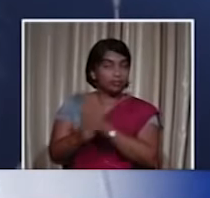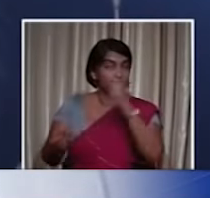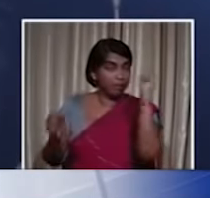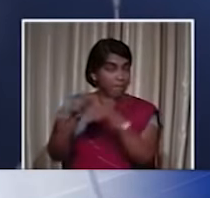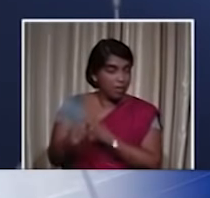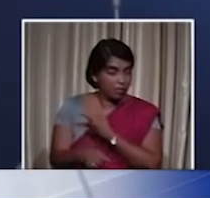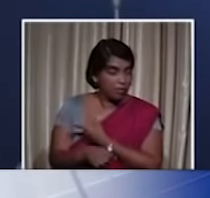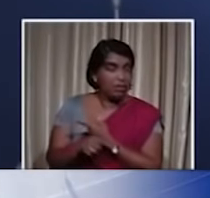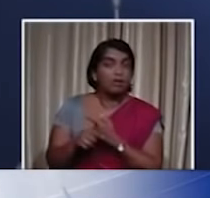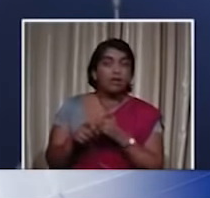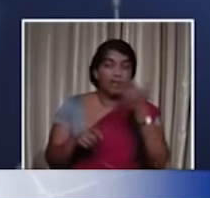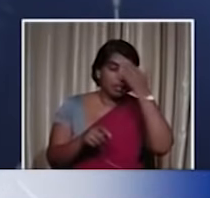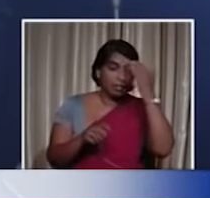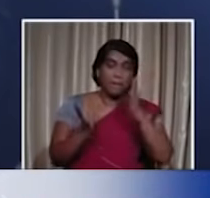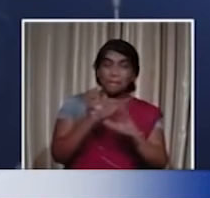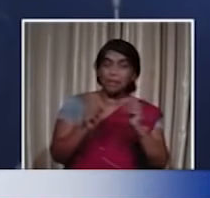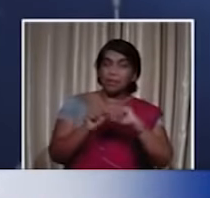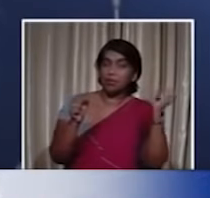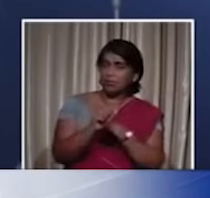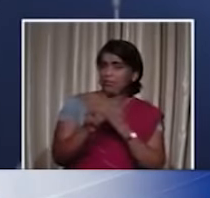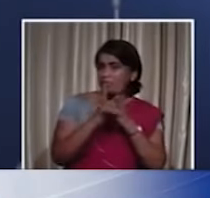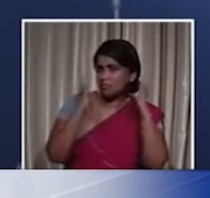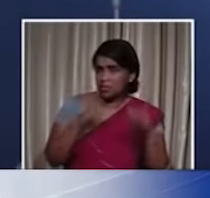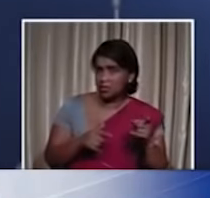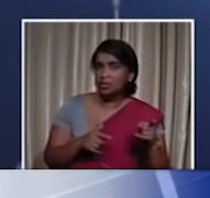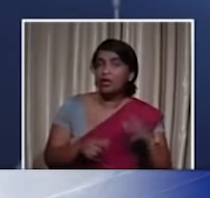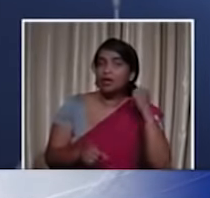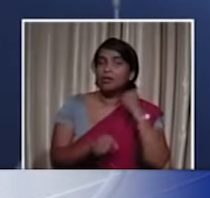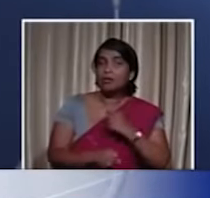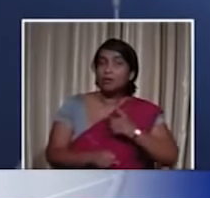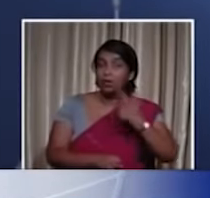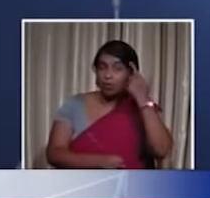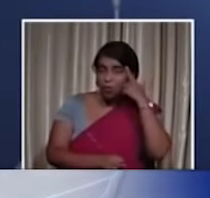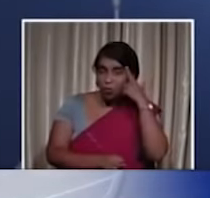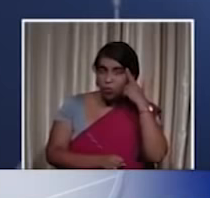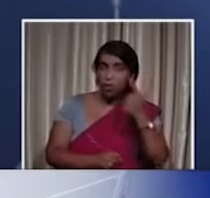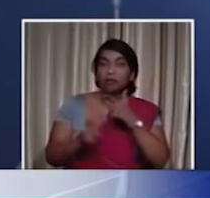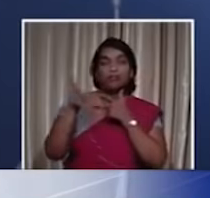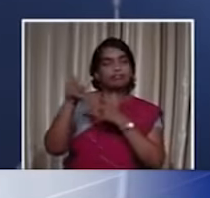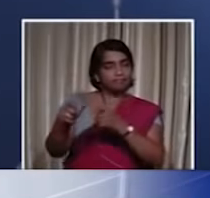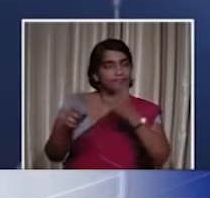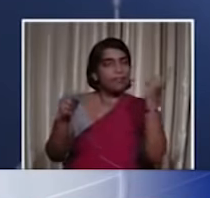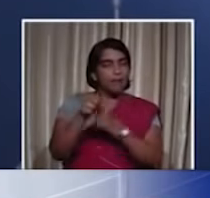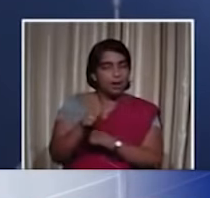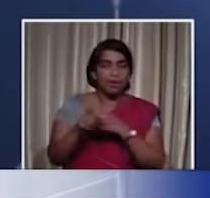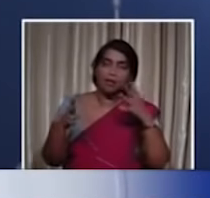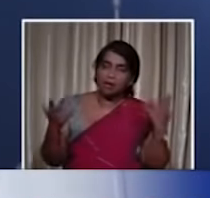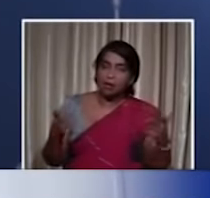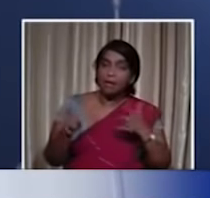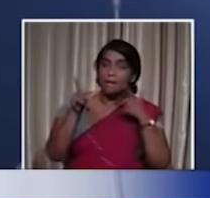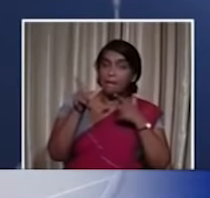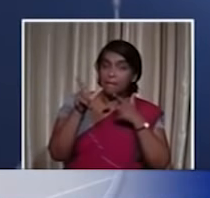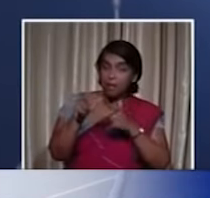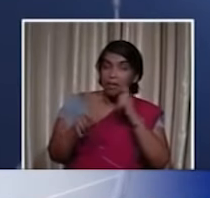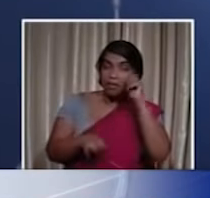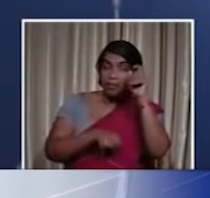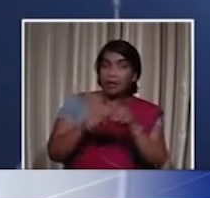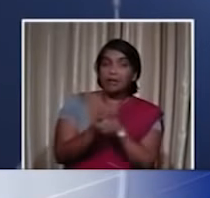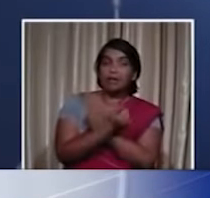அமைச்சர் குறிப்பிட்டார். அவர்தான் மாதின் மற்றும் லீ குவான்ஜூ தொடர்பில் குறிப்பிட்டார். தற்போது கபுடாஸ் அவ்வாறு செய்தார் இவ்வாறு செய்தார்